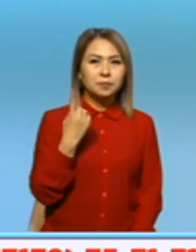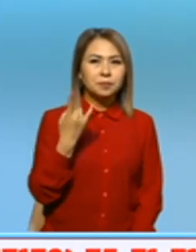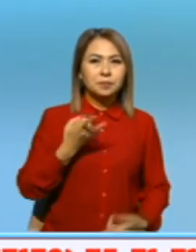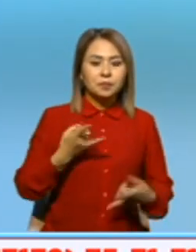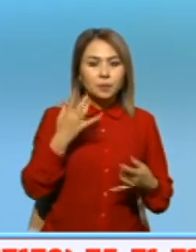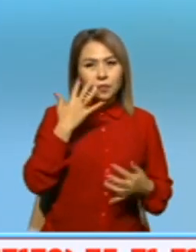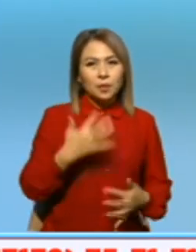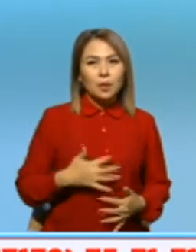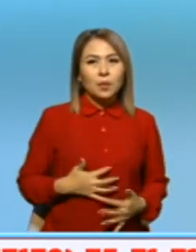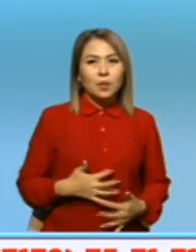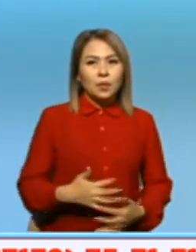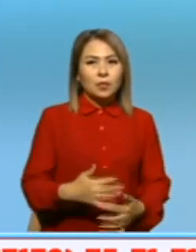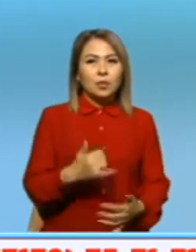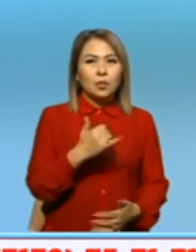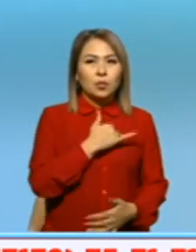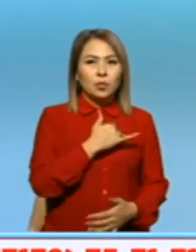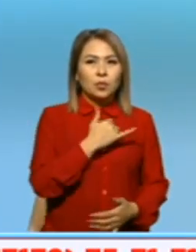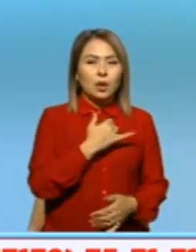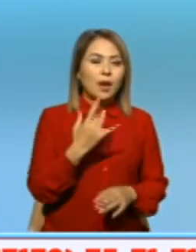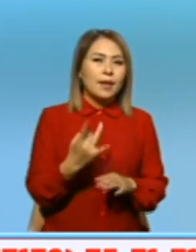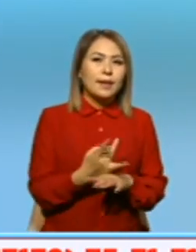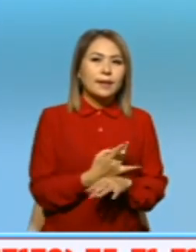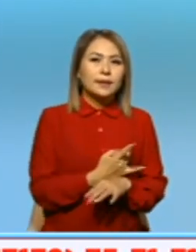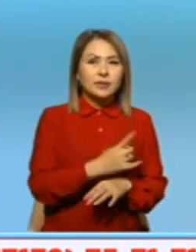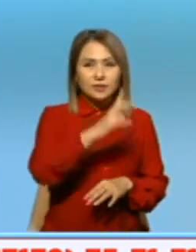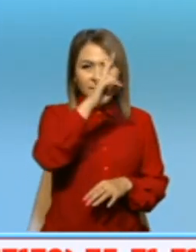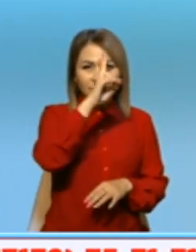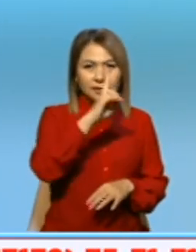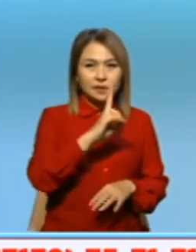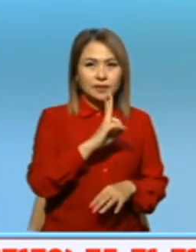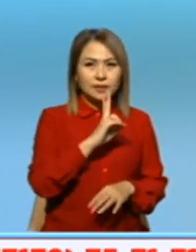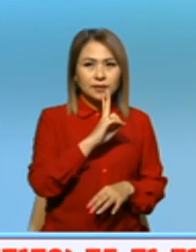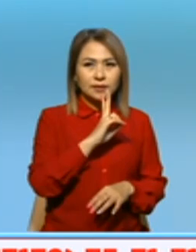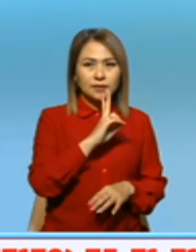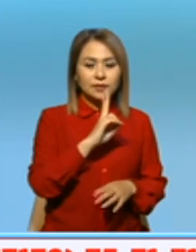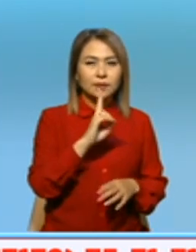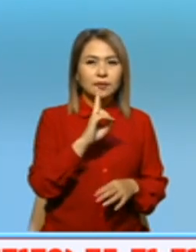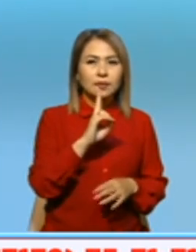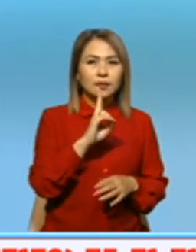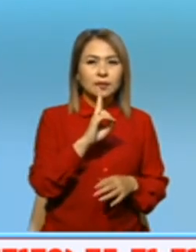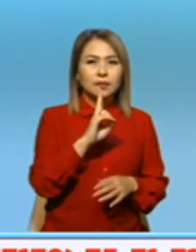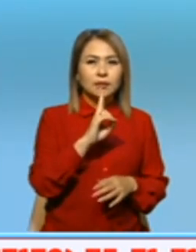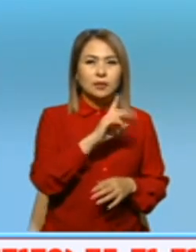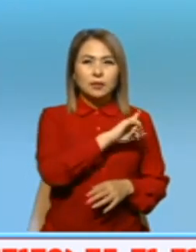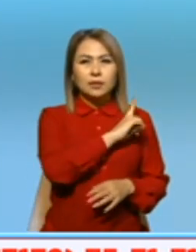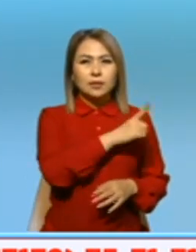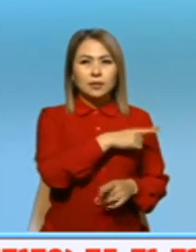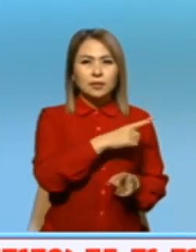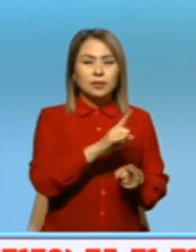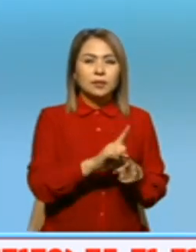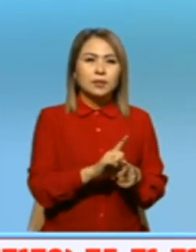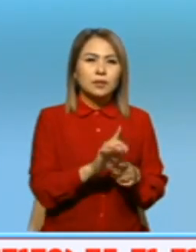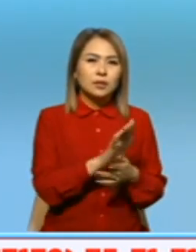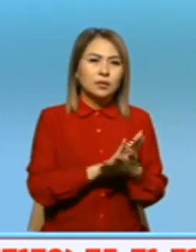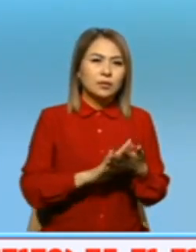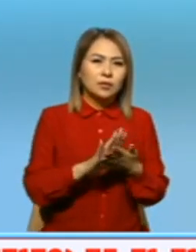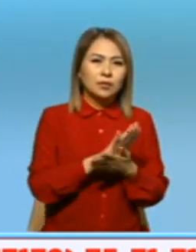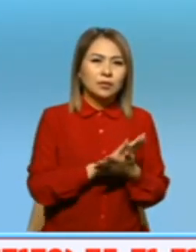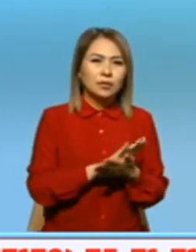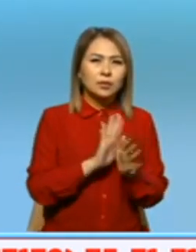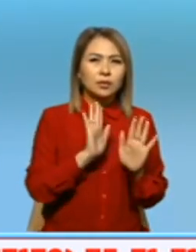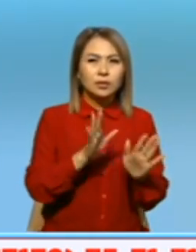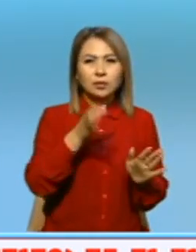көтерген кезде менде алғашқы екі айында қатты тактикпіз болды да, прям ештеңе азымның ішке ештеңе іше алмай,